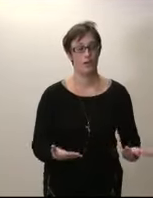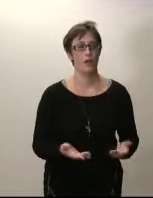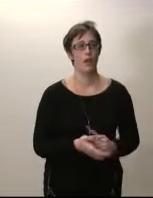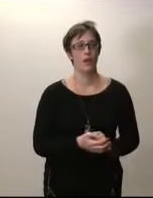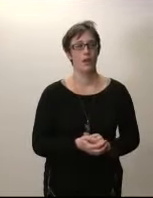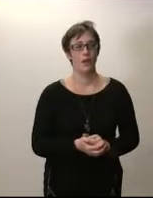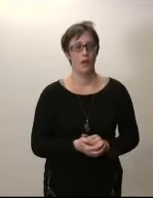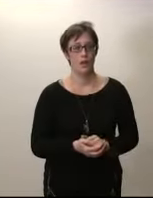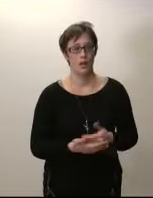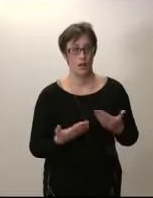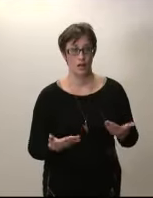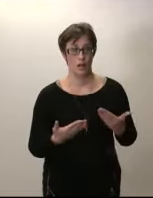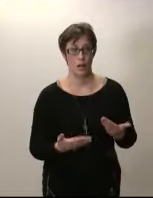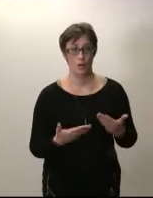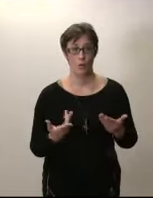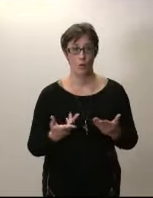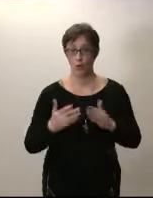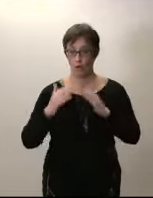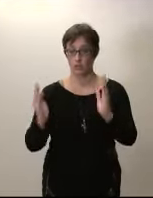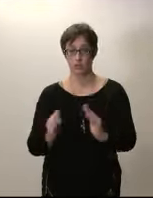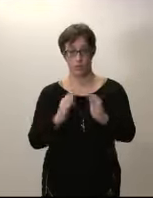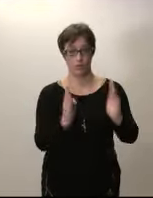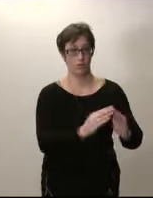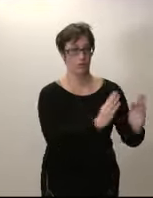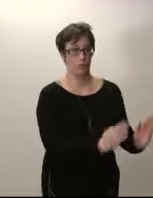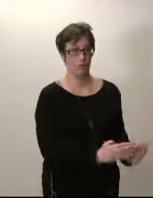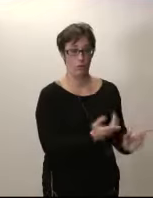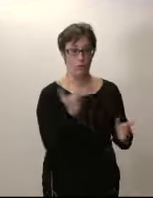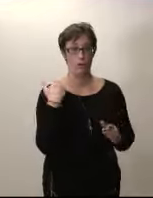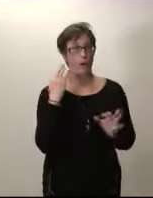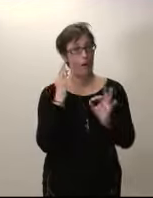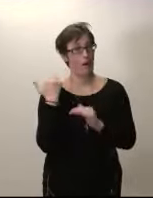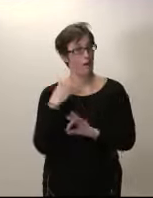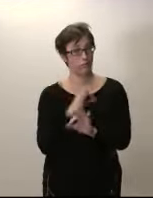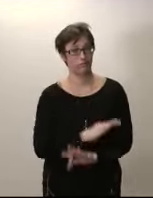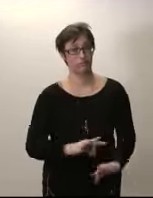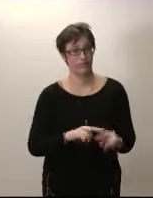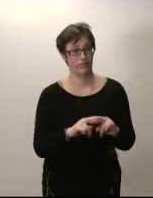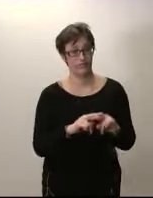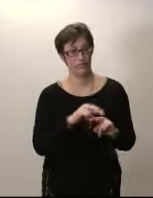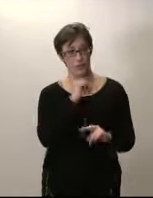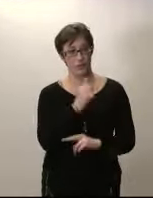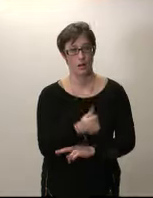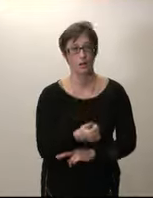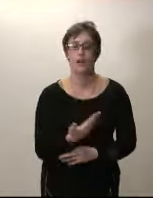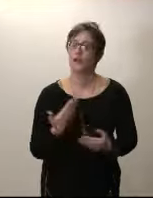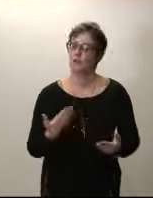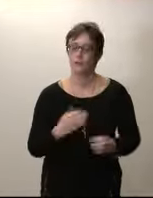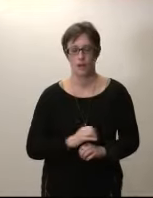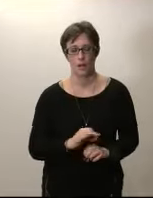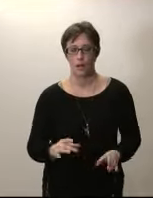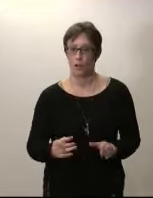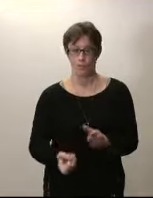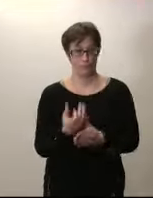met dans un quartier complètement résidentiel, où il n'y en avait pas du tout auparavant. Donc, on est vraiment dans la définition de la mixité